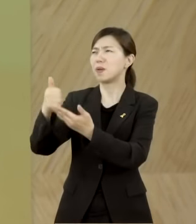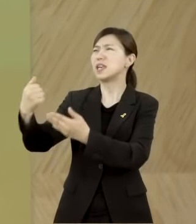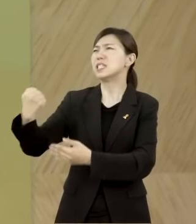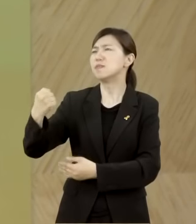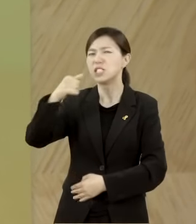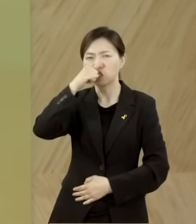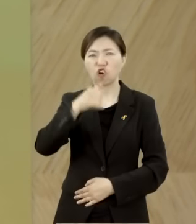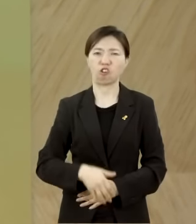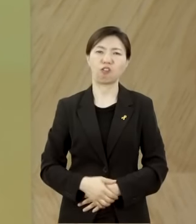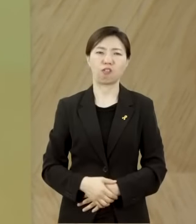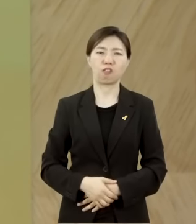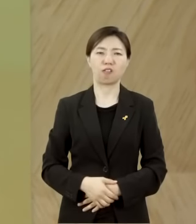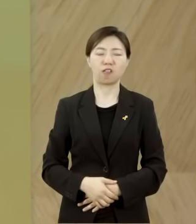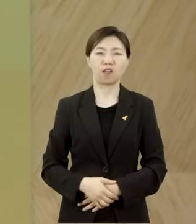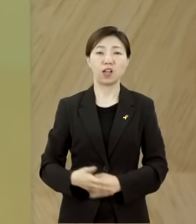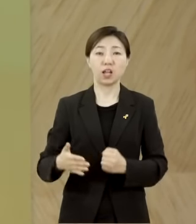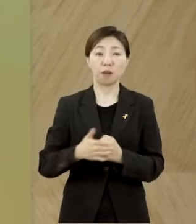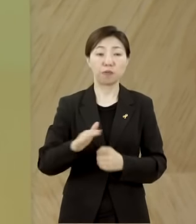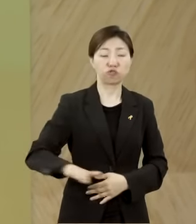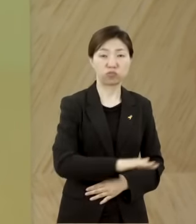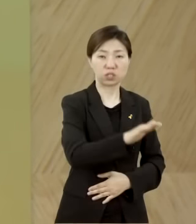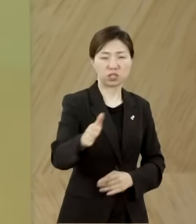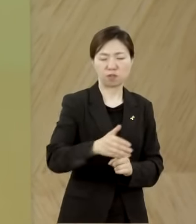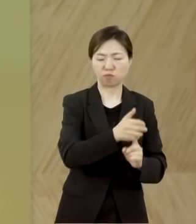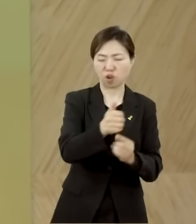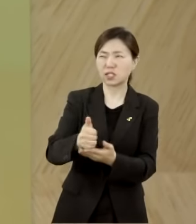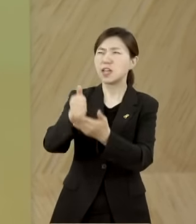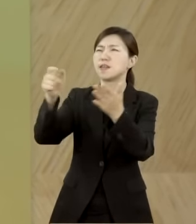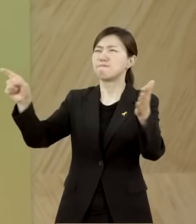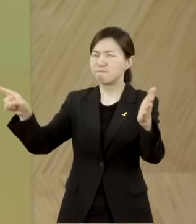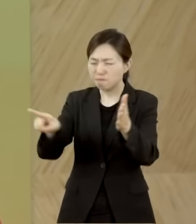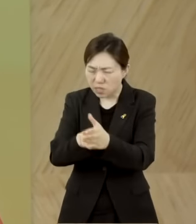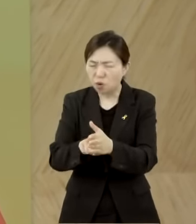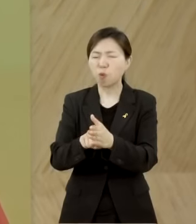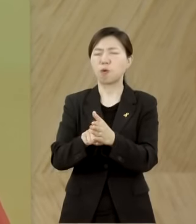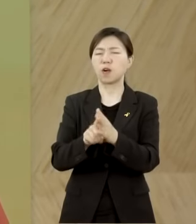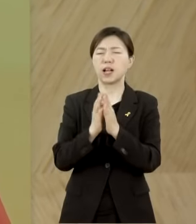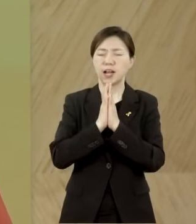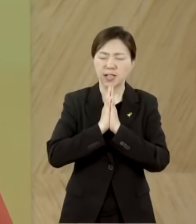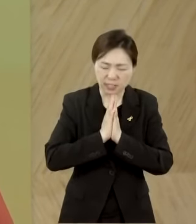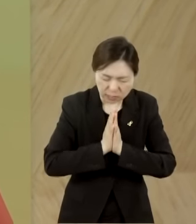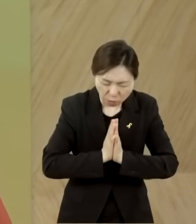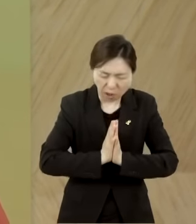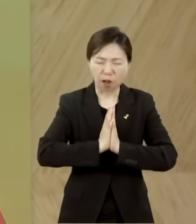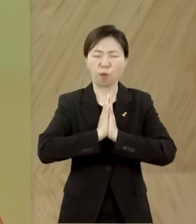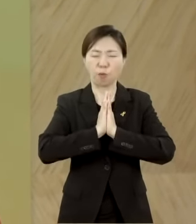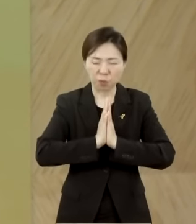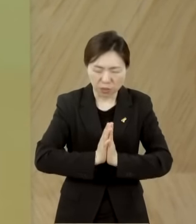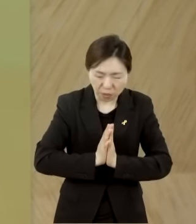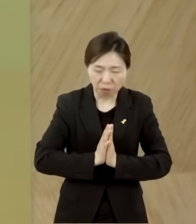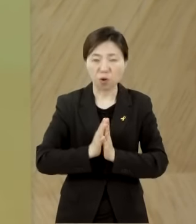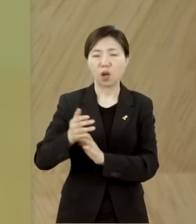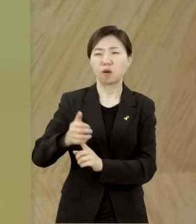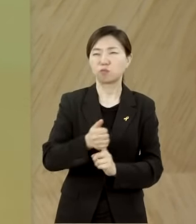있구나 그러니 우리는 그저 부처님 믿고 기도하고